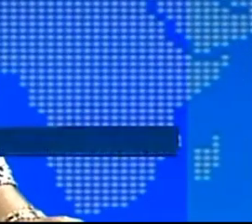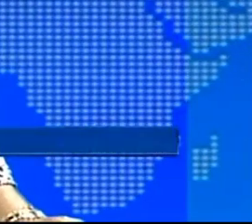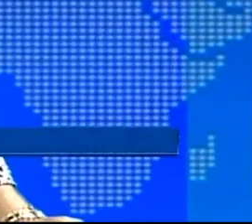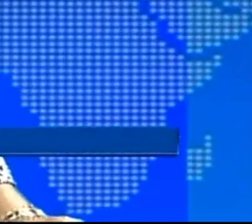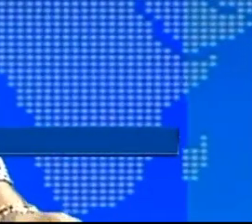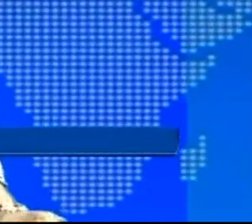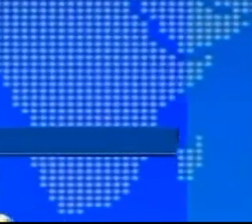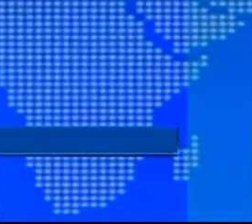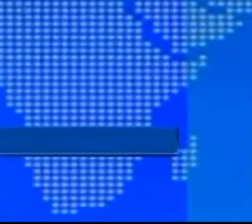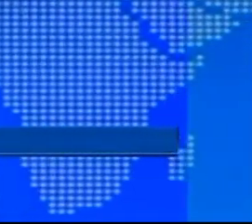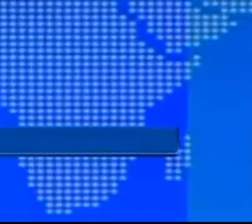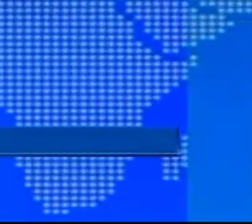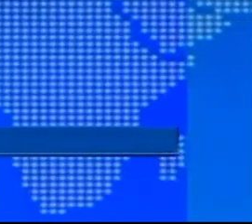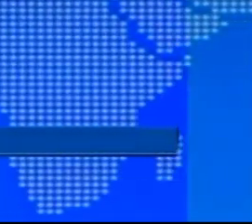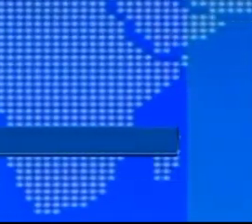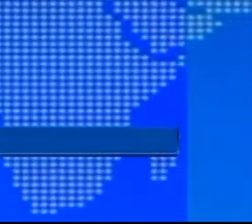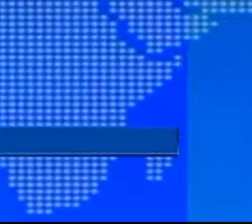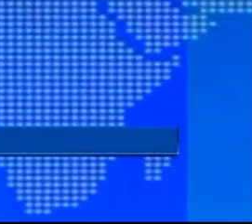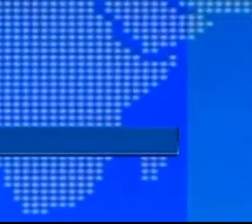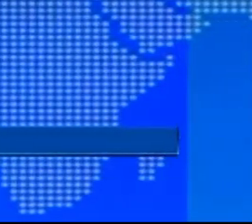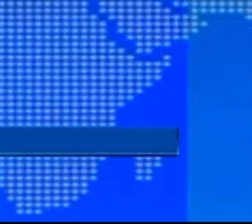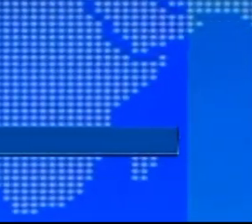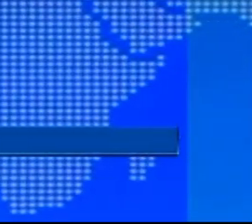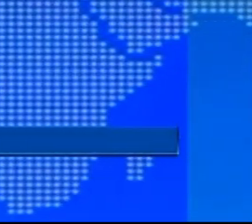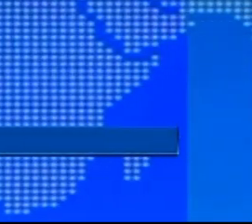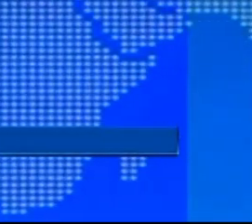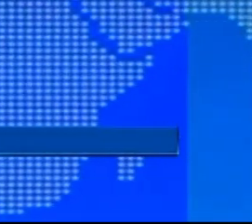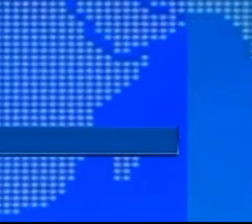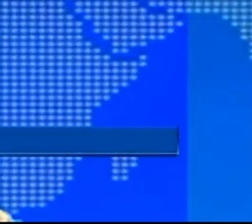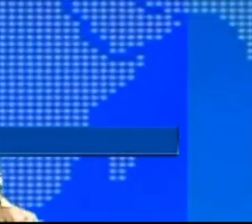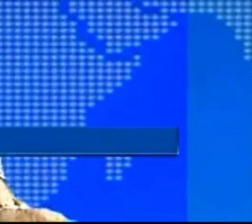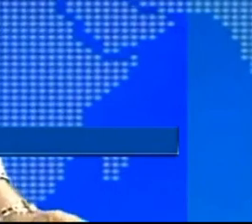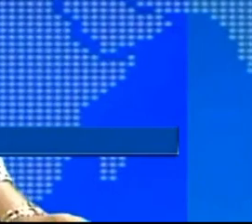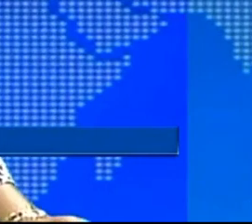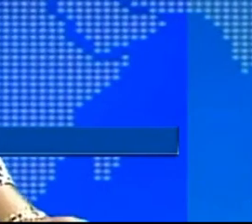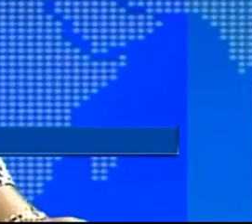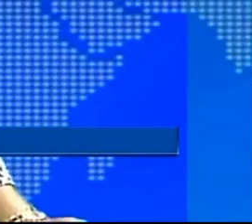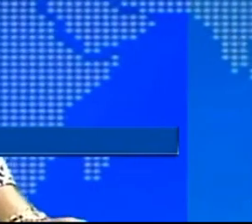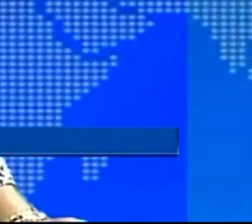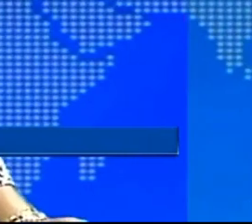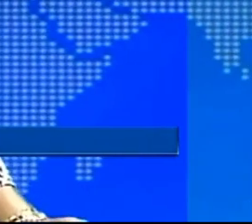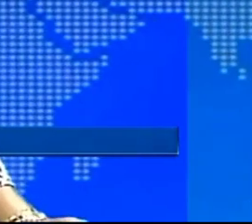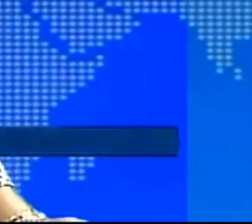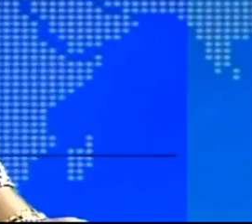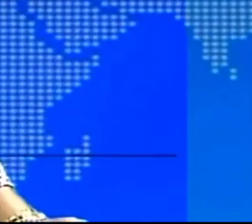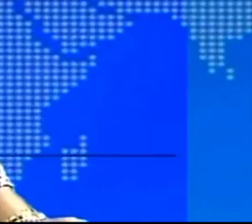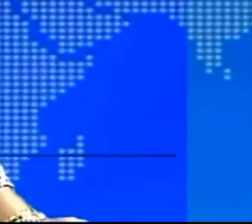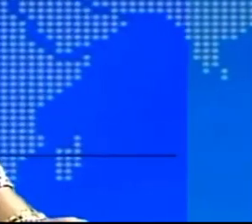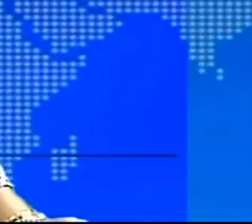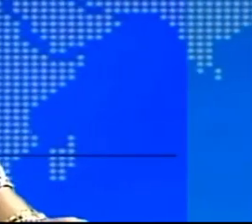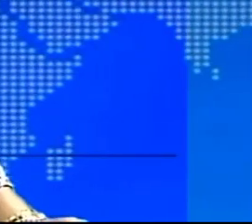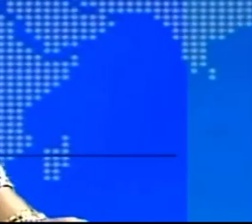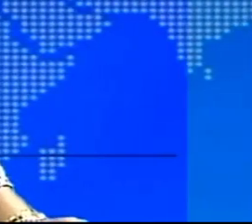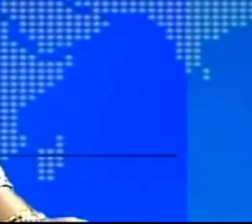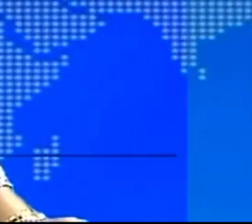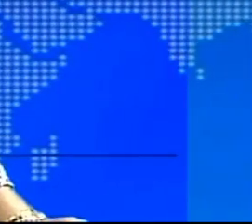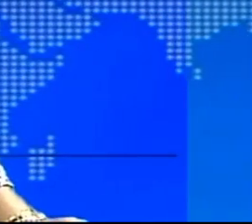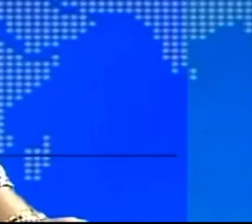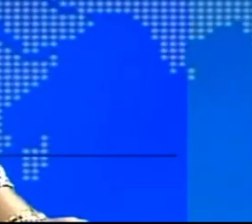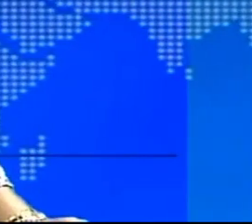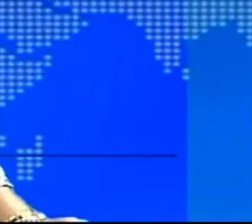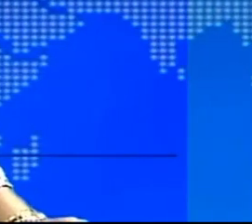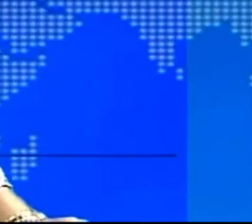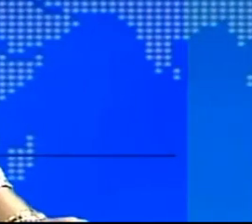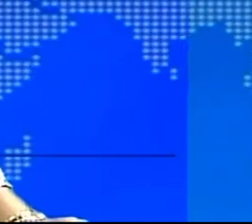son avancement. À Kinshasa, un terrain du chantier naval à Mongaliema est vendu illégalement par des chefs coutumiers.